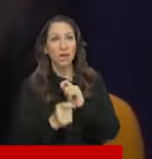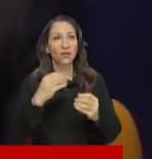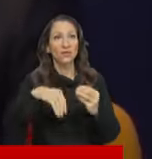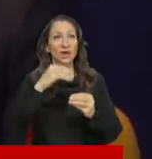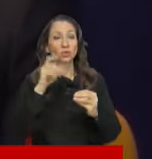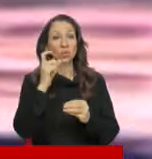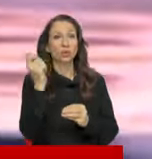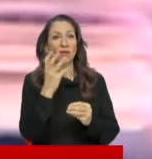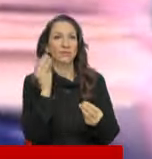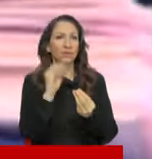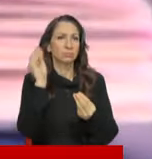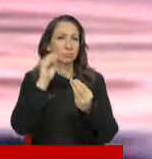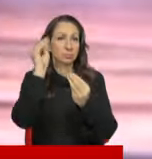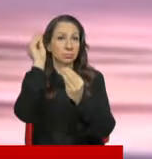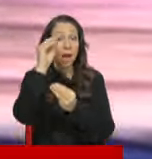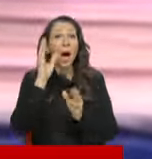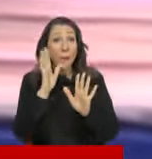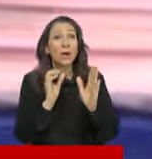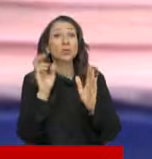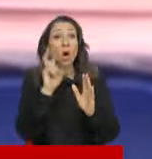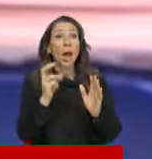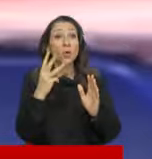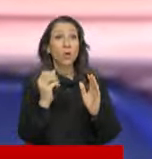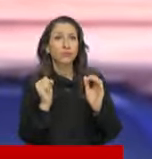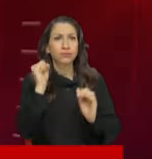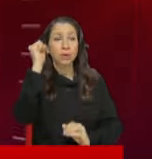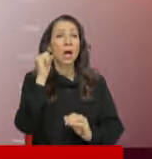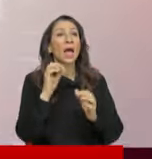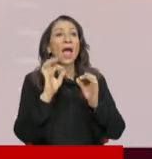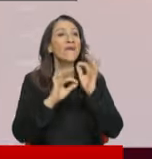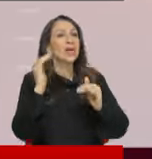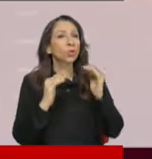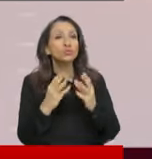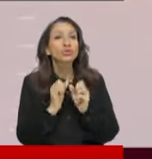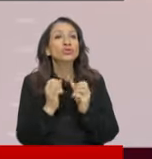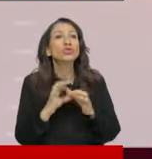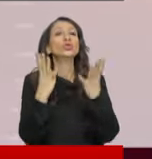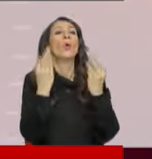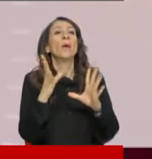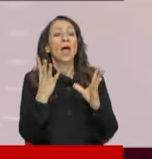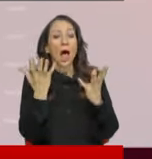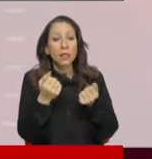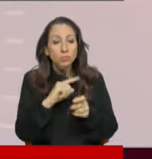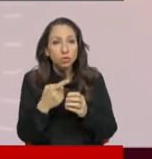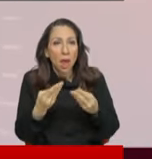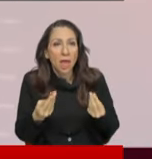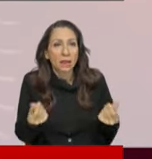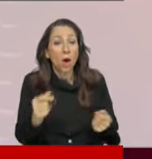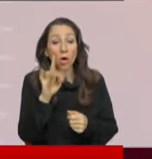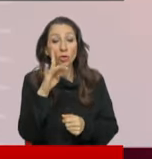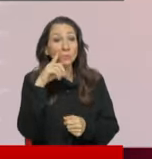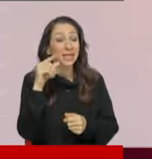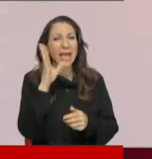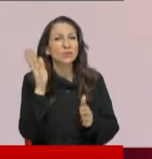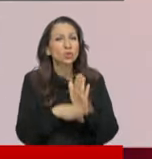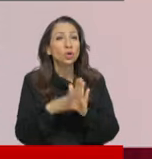faiz Uz kez arttırıldı ancak yüksek döviz kuru ve en Ç olmadı eriyen Alım gücü oldu 14 Mayıs seçiminde en düşük